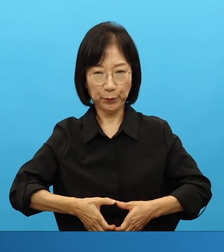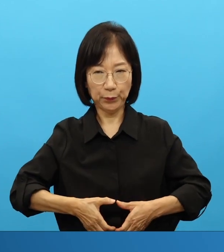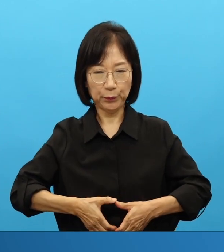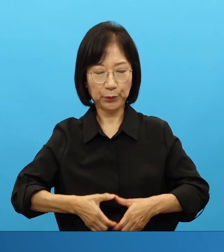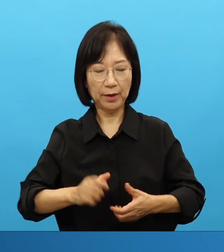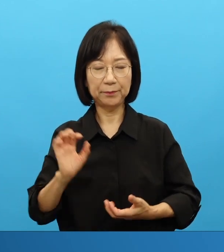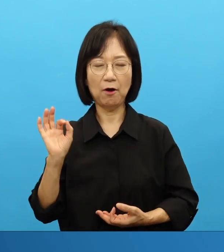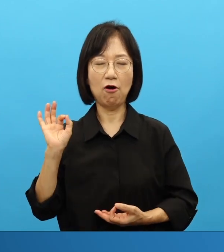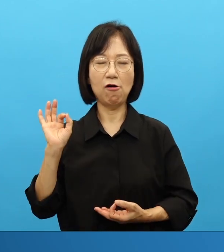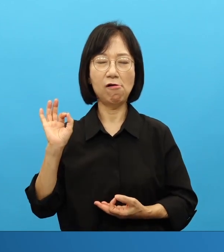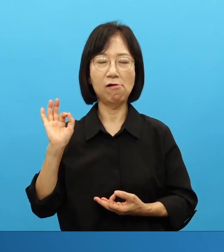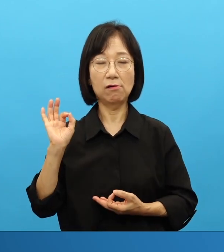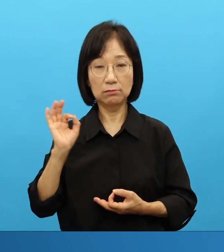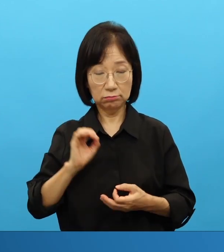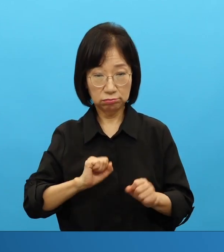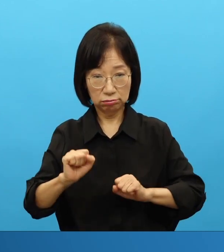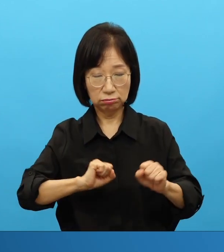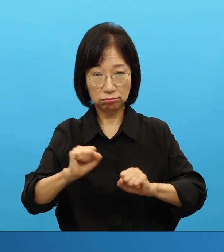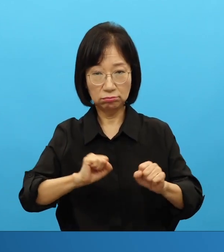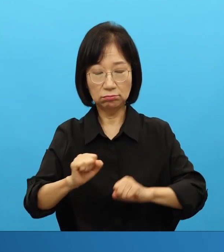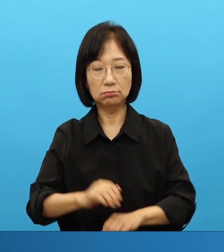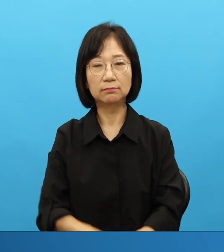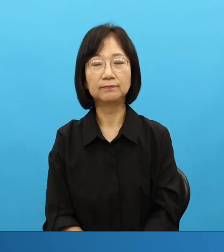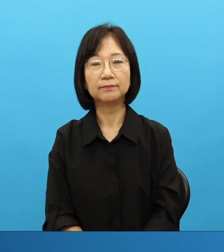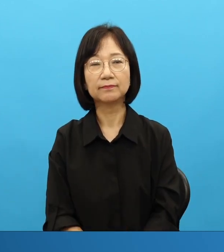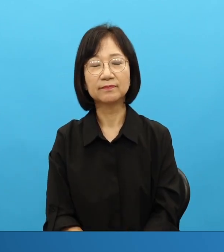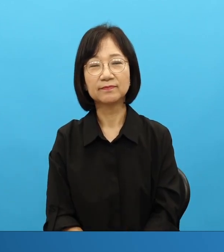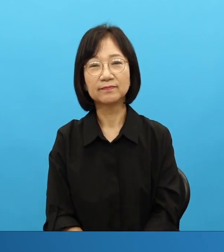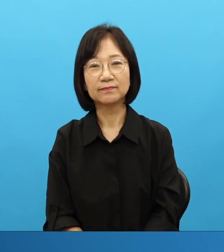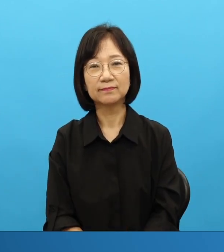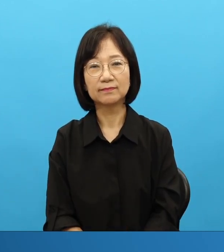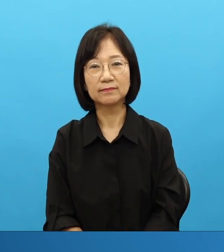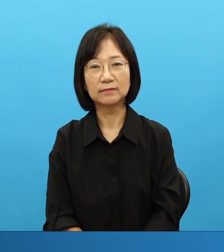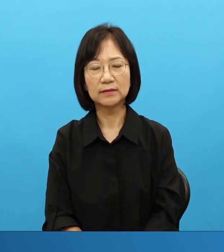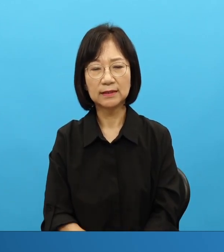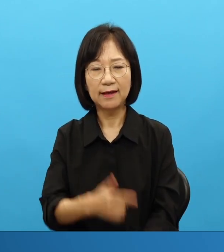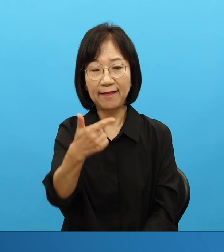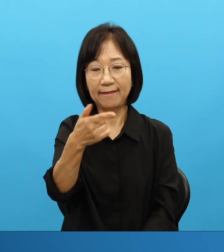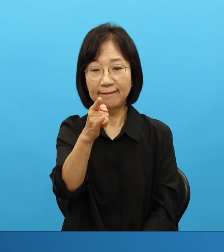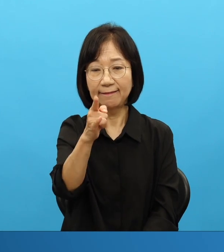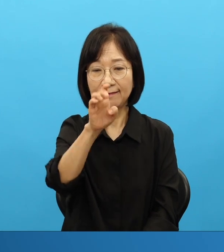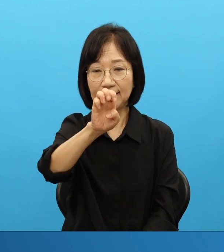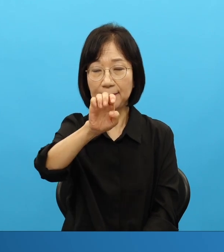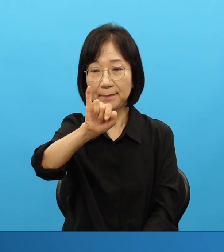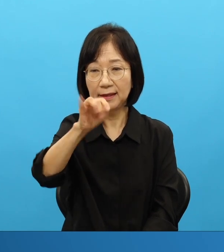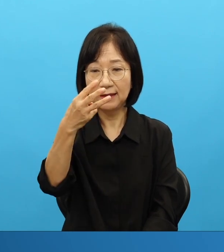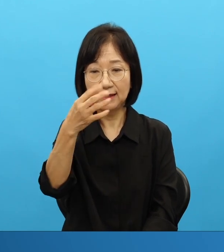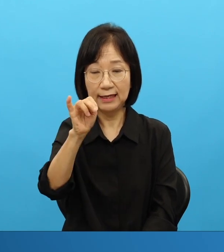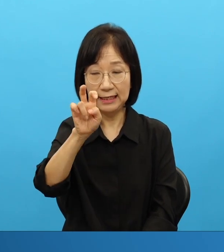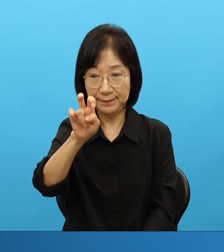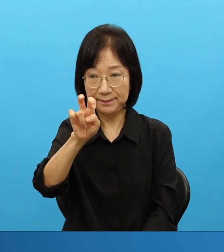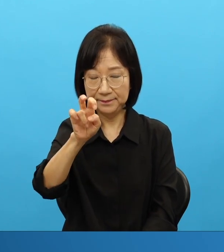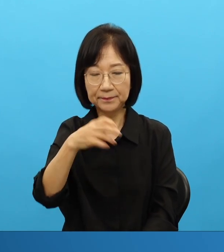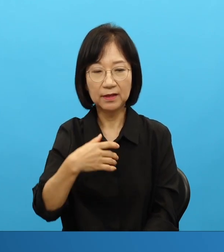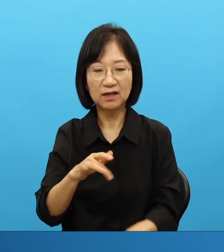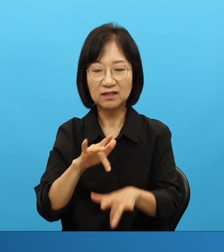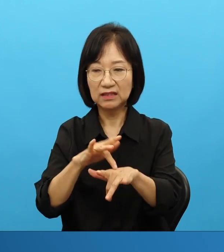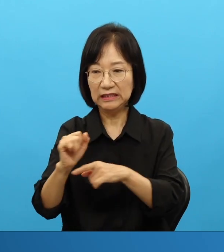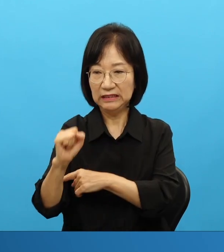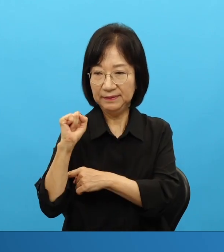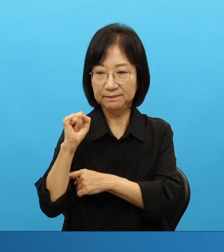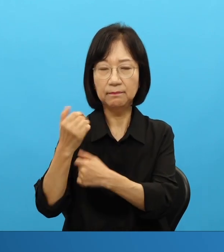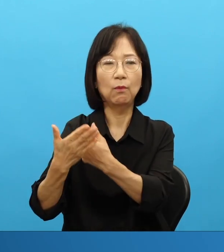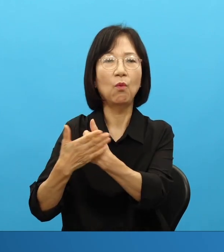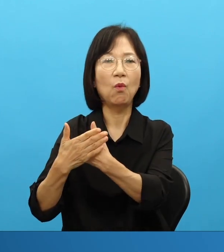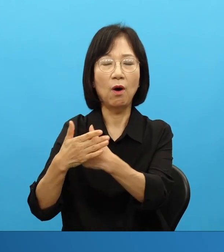You need to remember this. 자, 네피림이 되지니까 힘이 생기잖아요. And as a result of the Nephilim, they gain strength. 아니